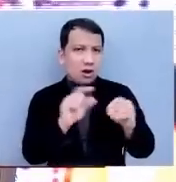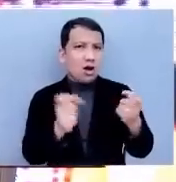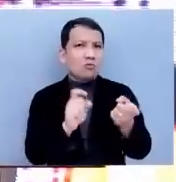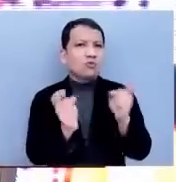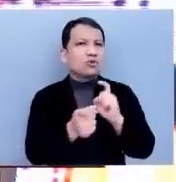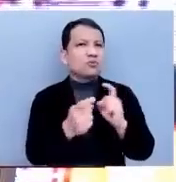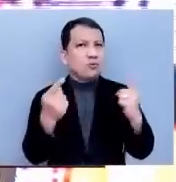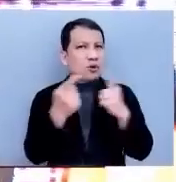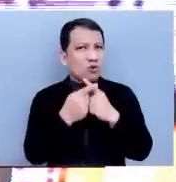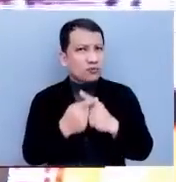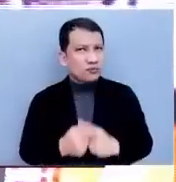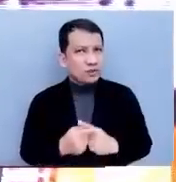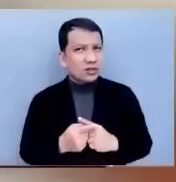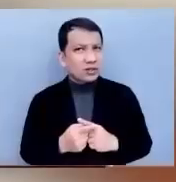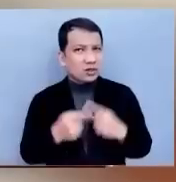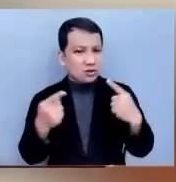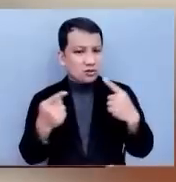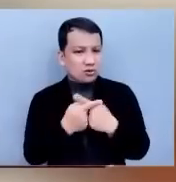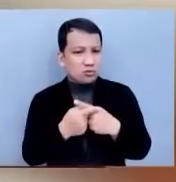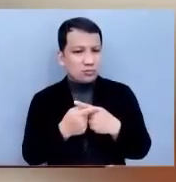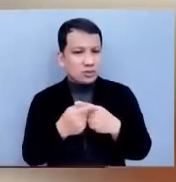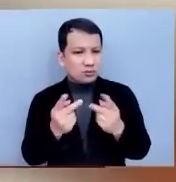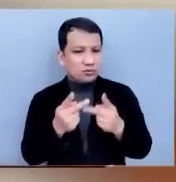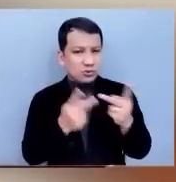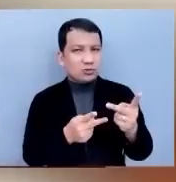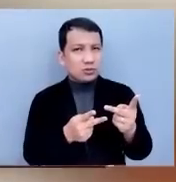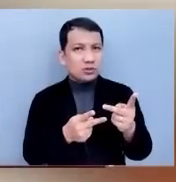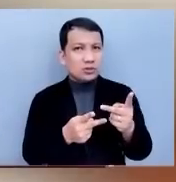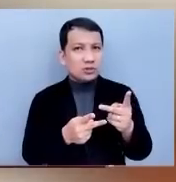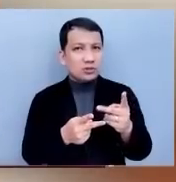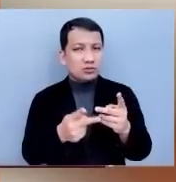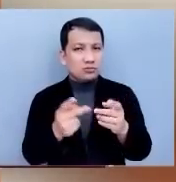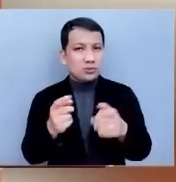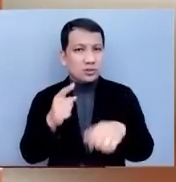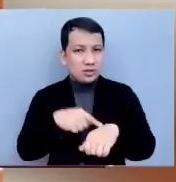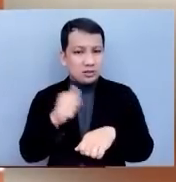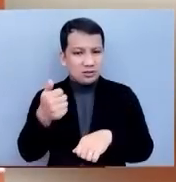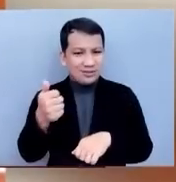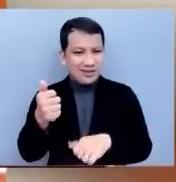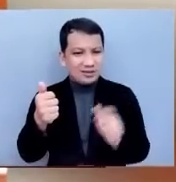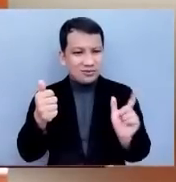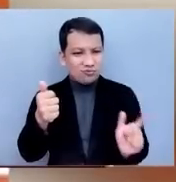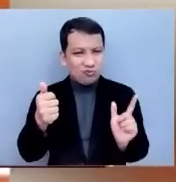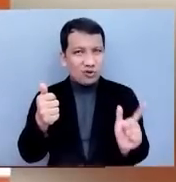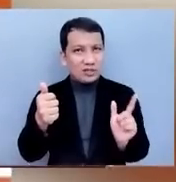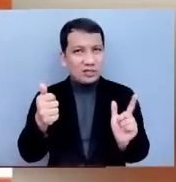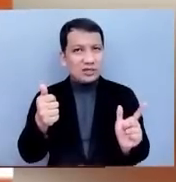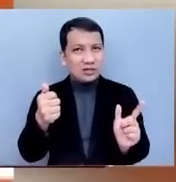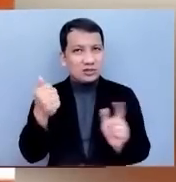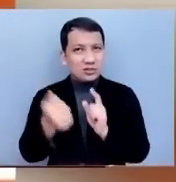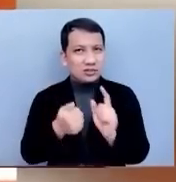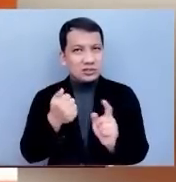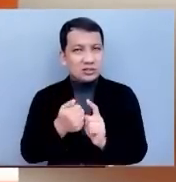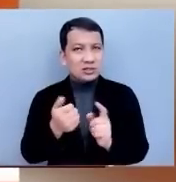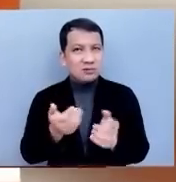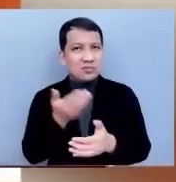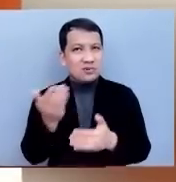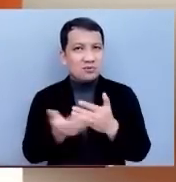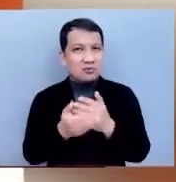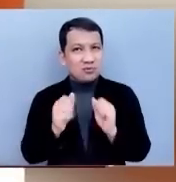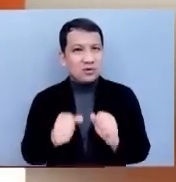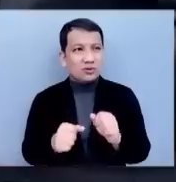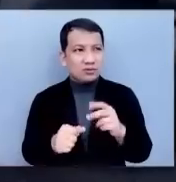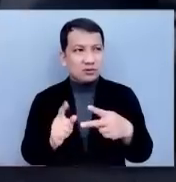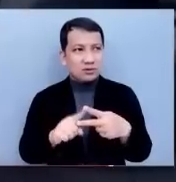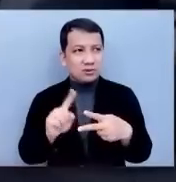problema dun sa conflicting provisions sa prescriptive period, yung 10 years versus yung 20 years. Correct. So, dalawa tinanong natin